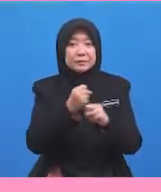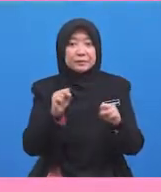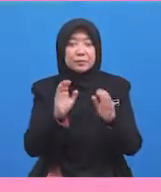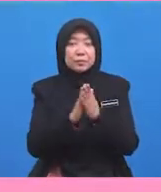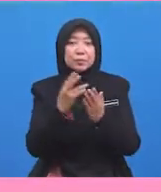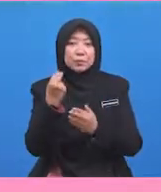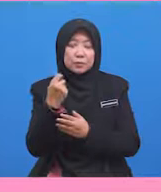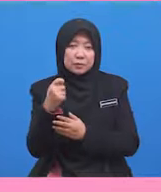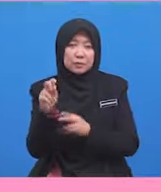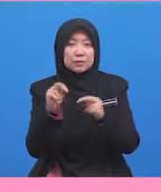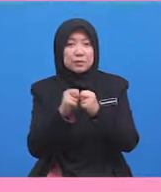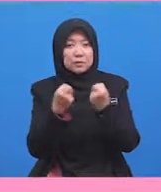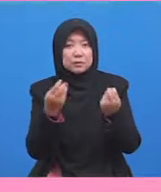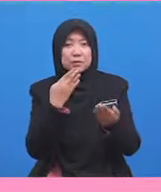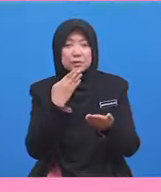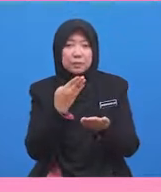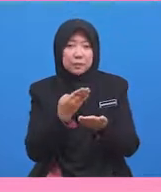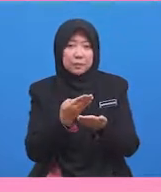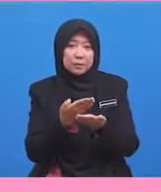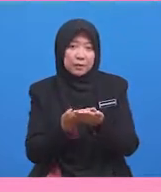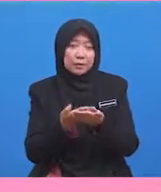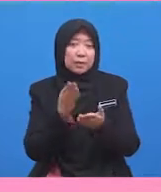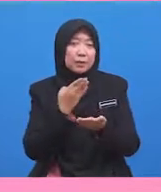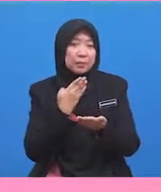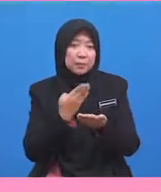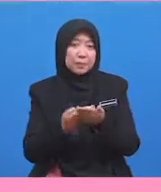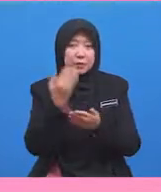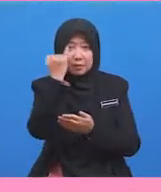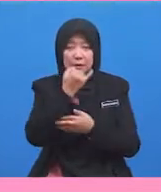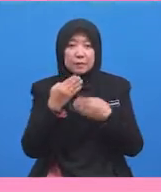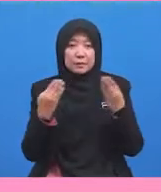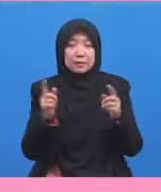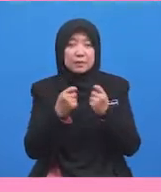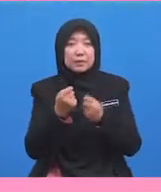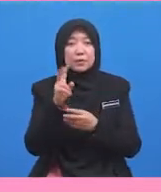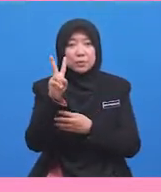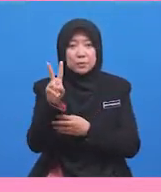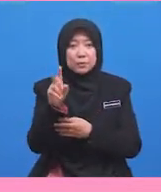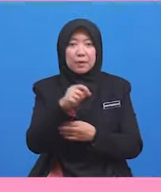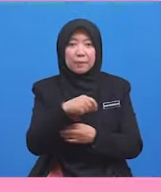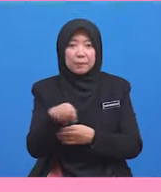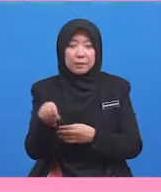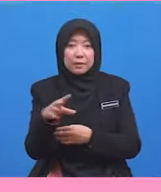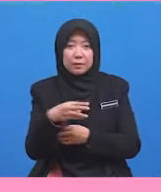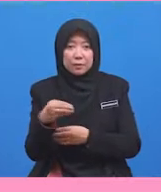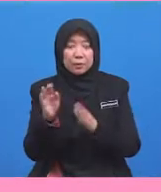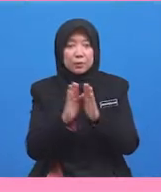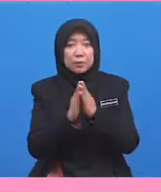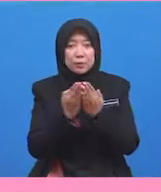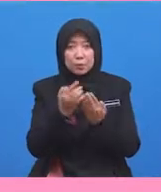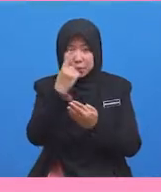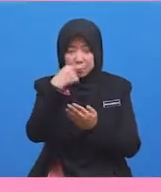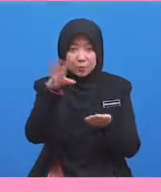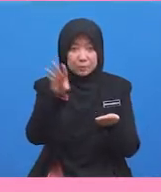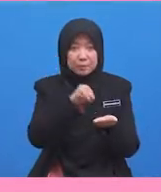teks antologi baik Budi Indah bahase tingkatan 2 beserta pen dan buku catatan untuk